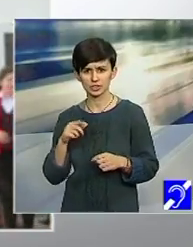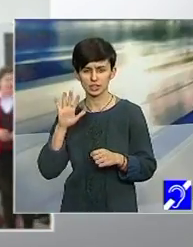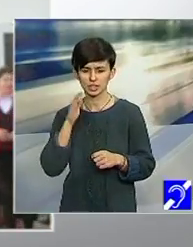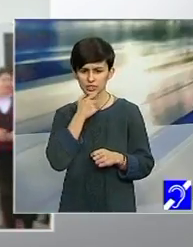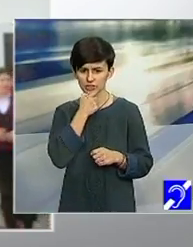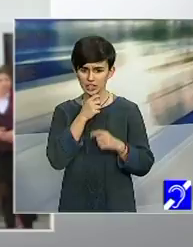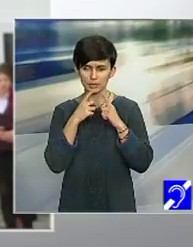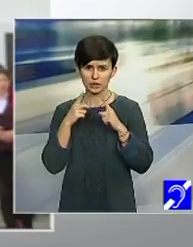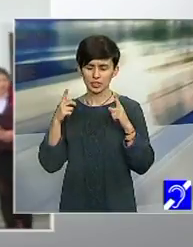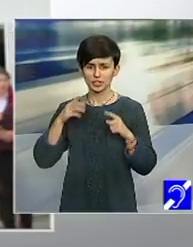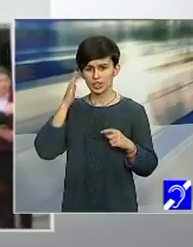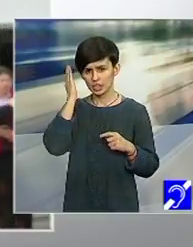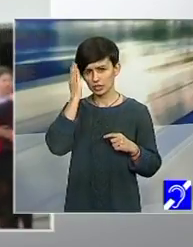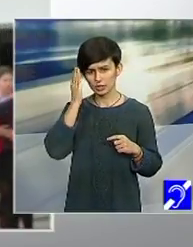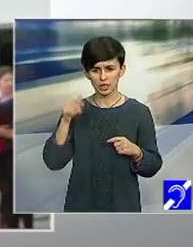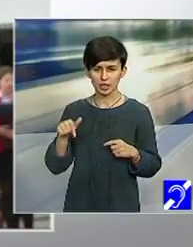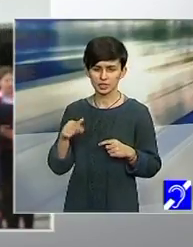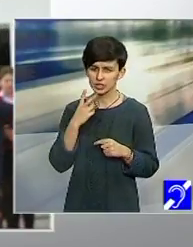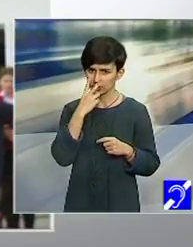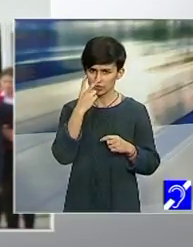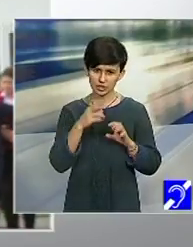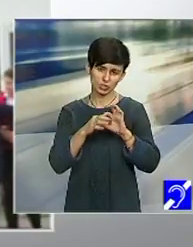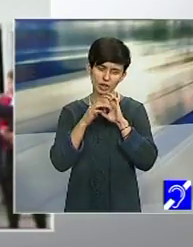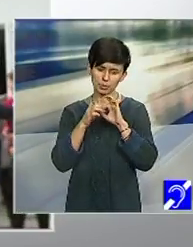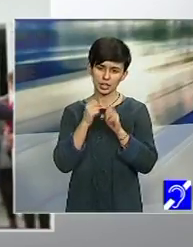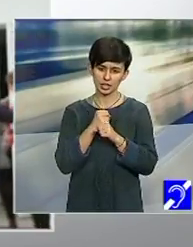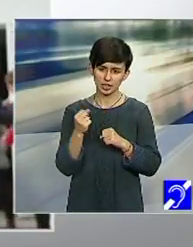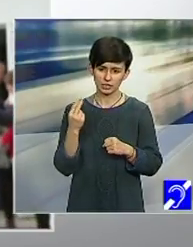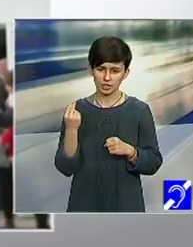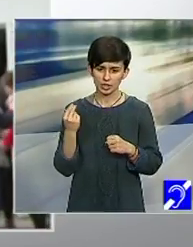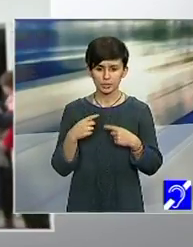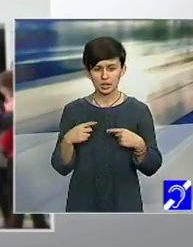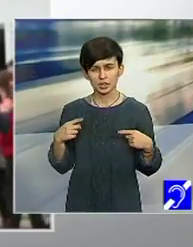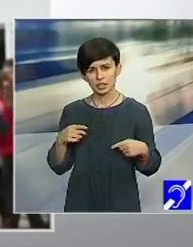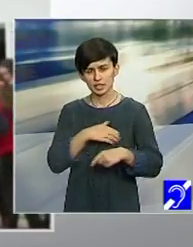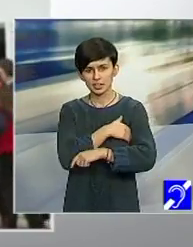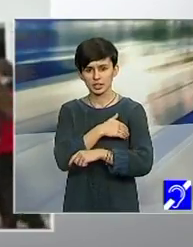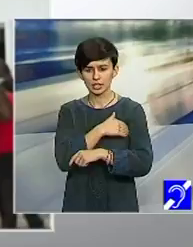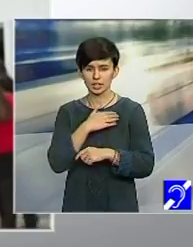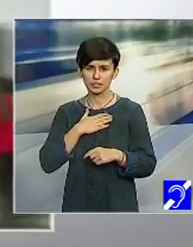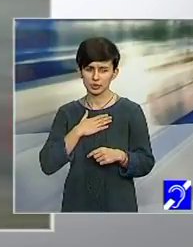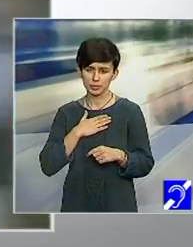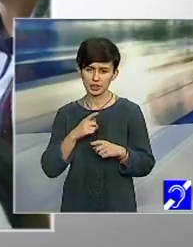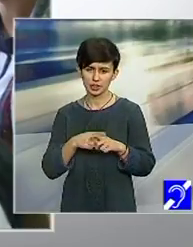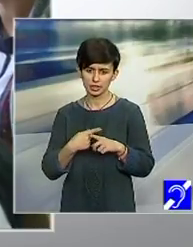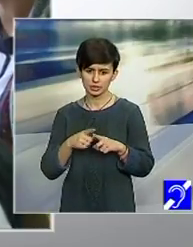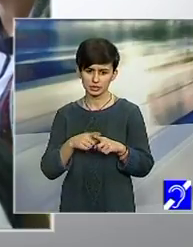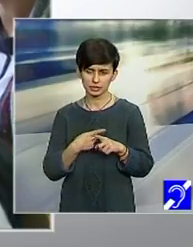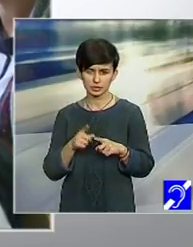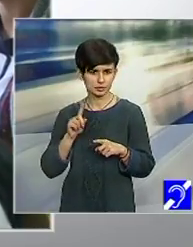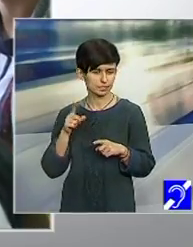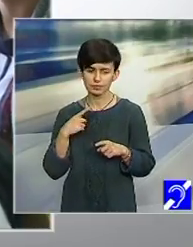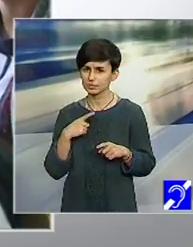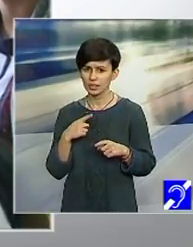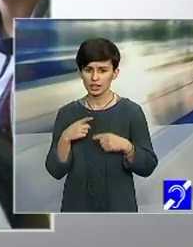școala din Hădăreni și văd acolo o colaborare foarte bună, cel puțin între elevii mei și cei romi și nu există